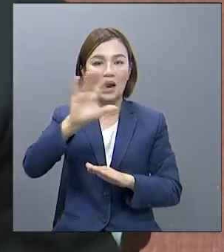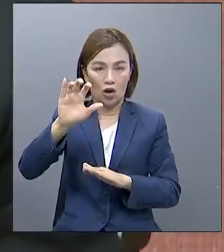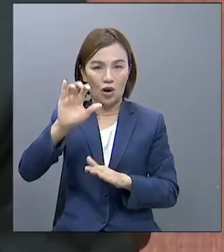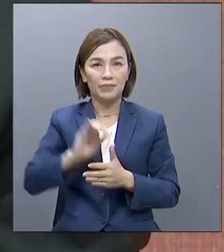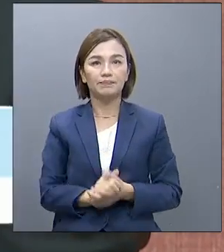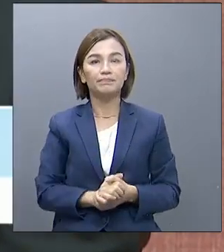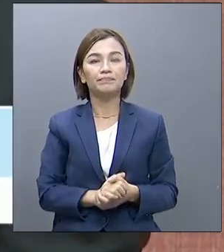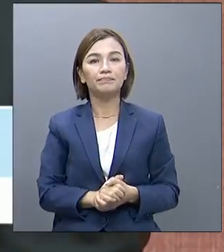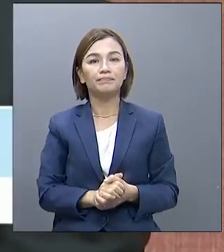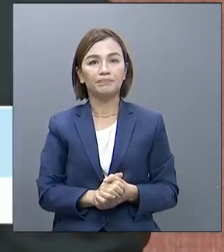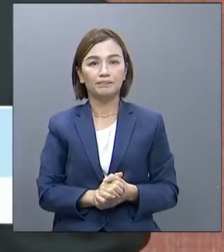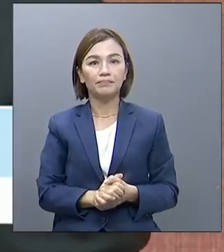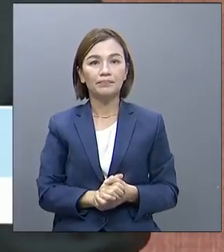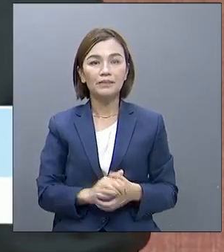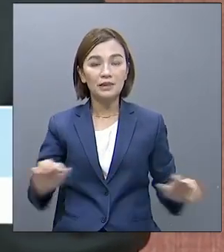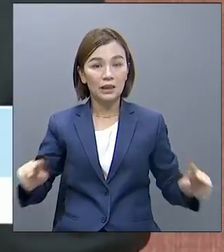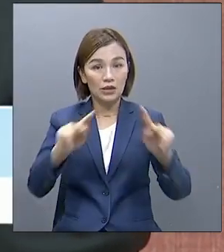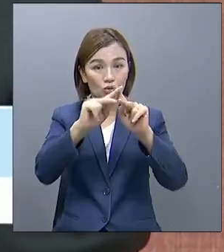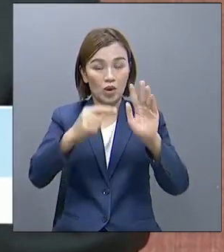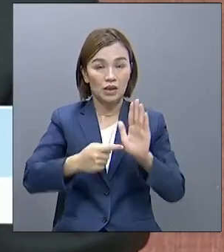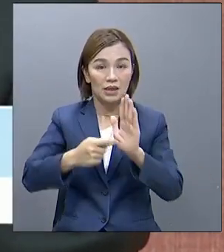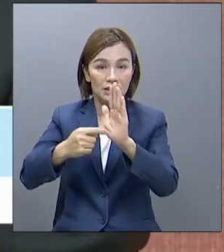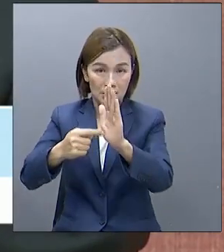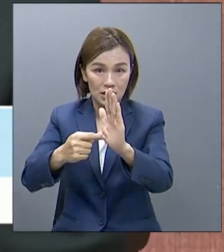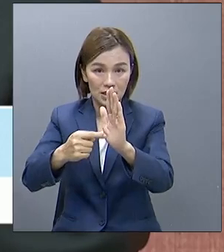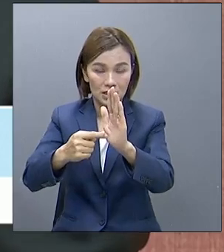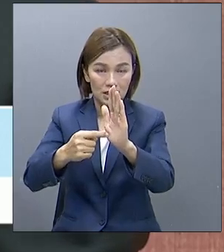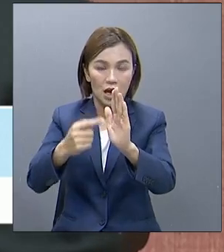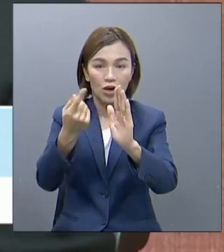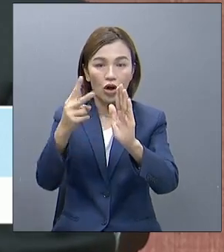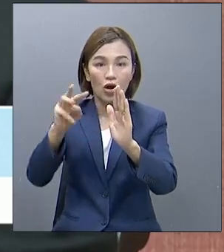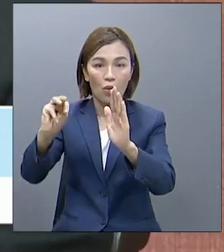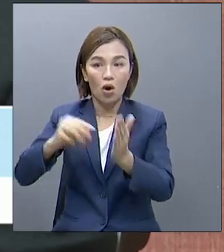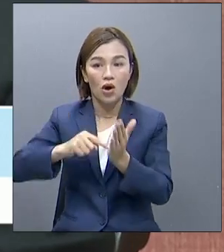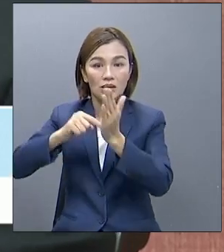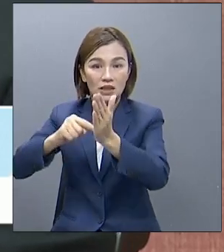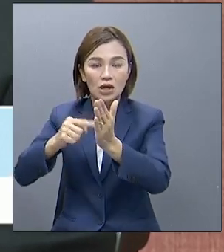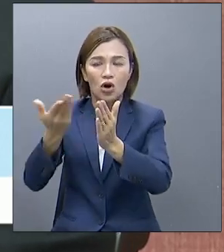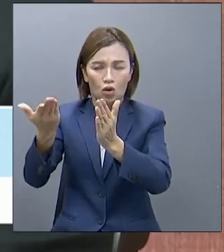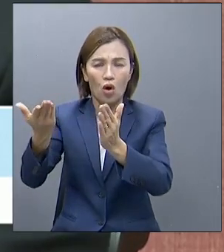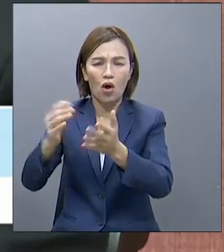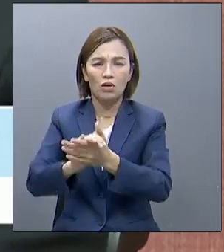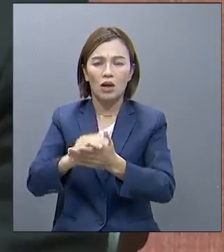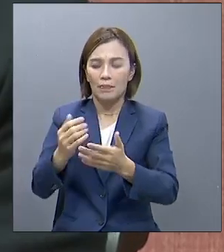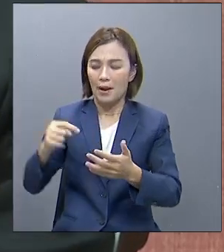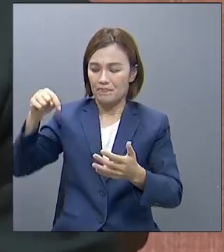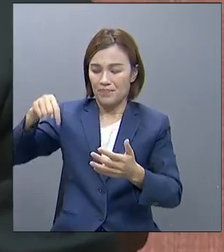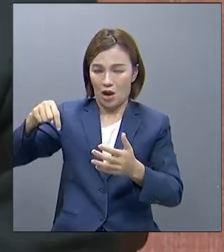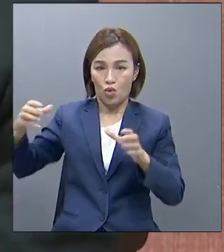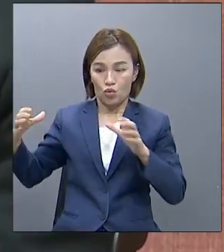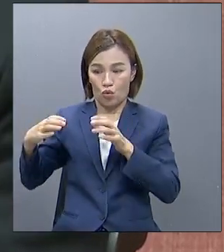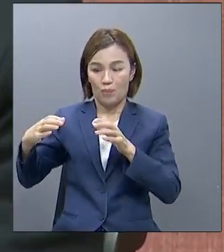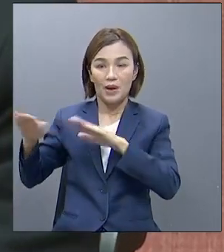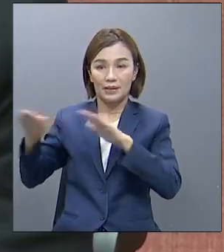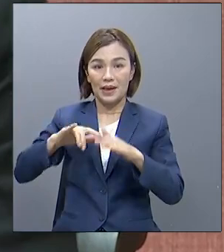างกระทรวงก็จะนำเสนอทางครม.ต่อไปเพื่อให้เยียวยาคนกลุ่มที่ได้มีการเตรียมตัวบิน